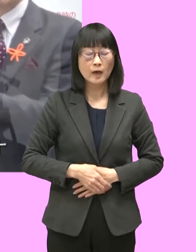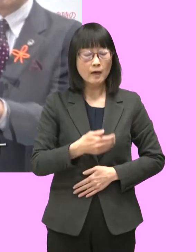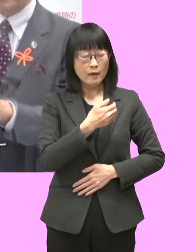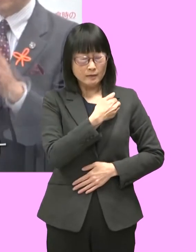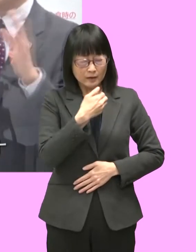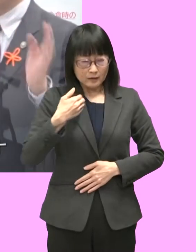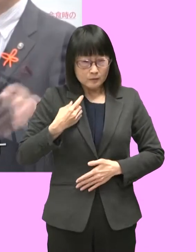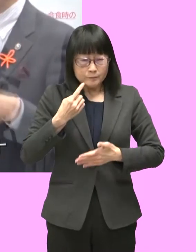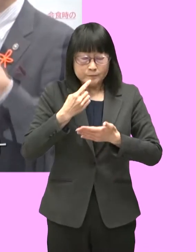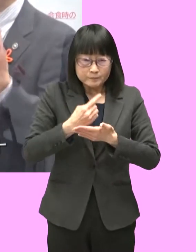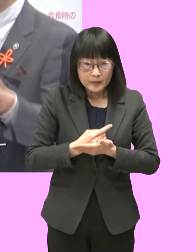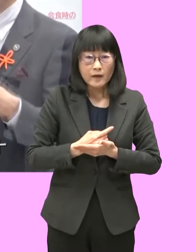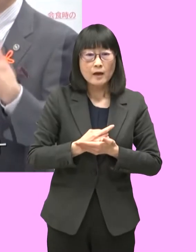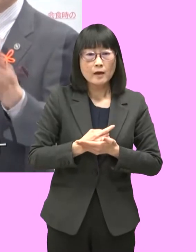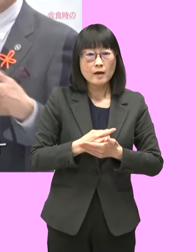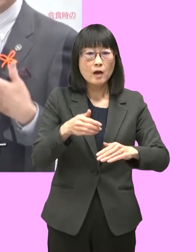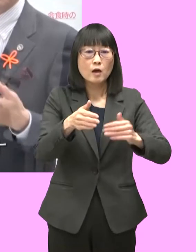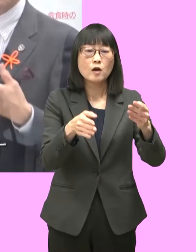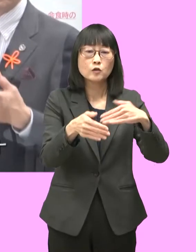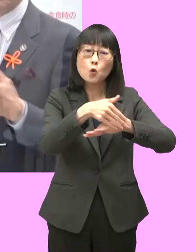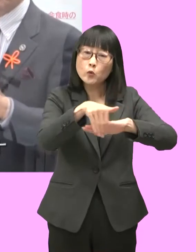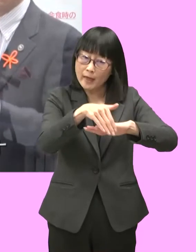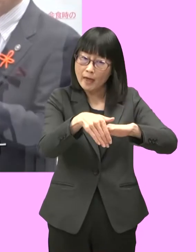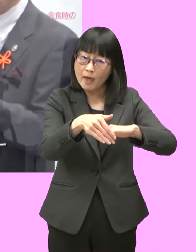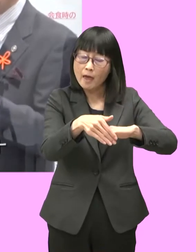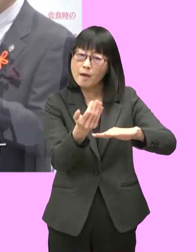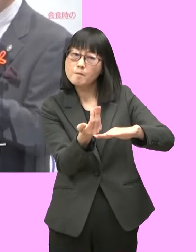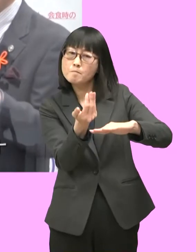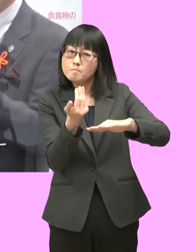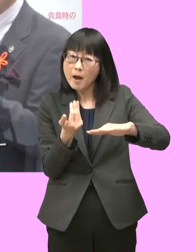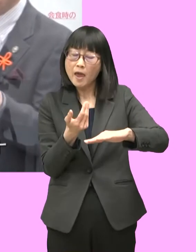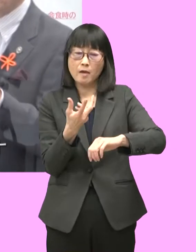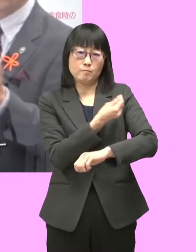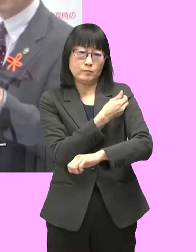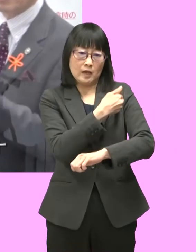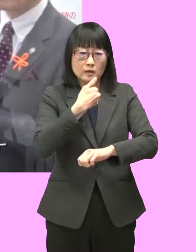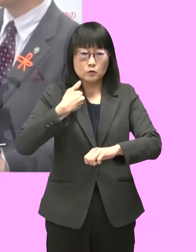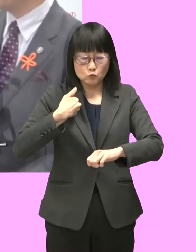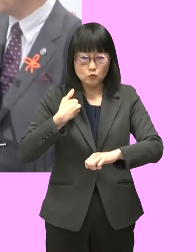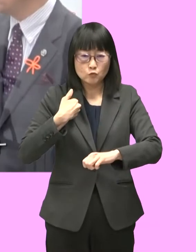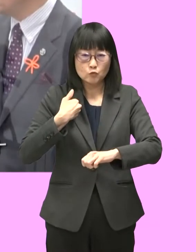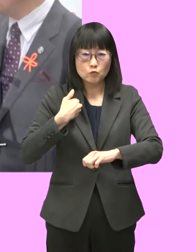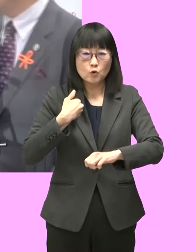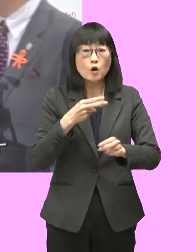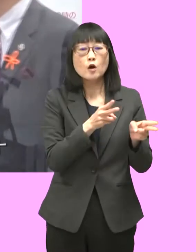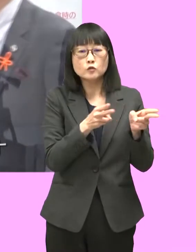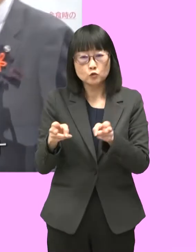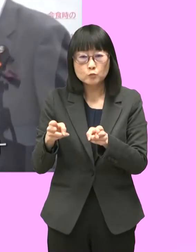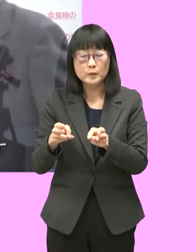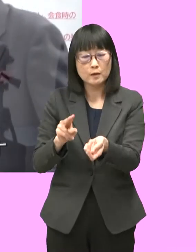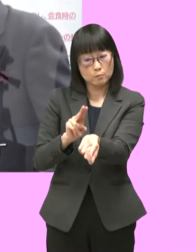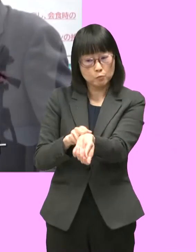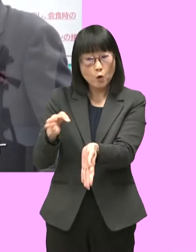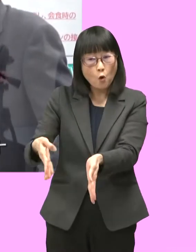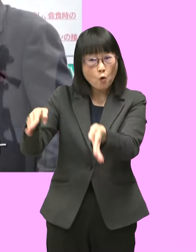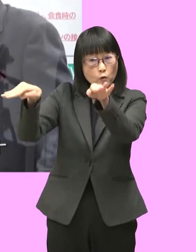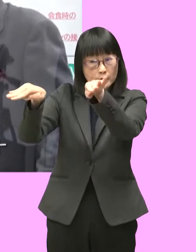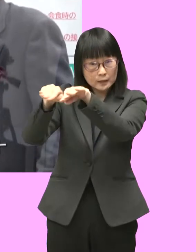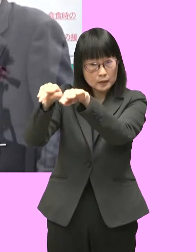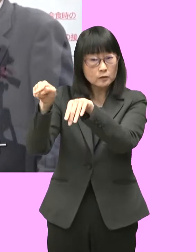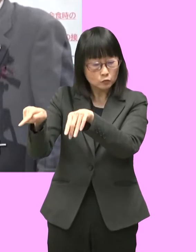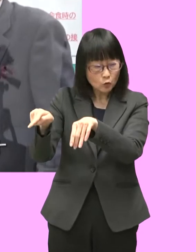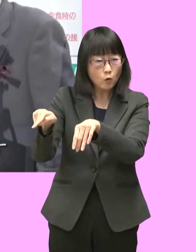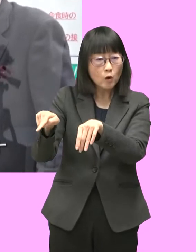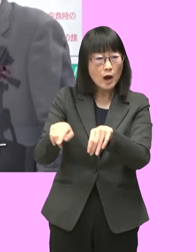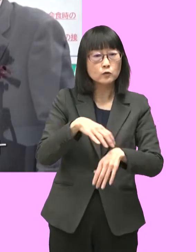り前倒しをして、病院の能力とその7ヶ月の数がマッチする限りにおいては、その最